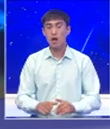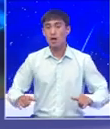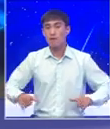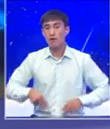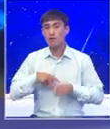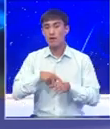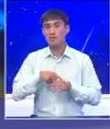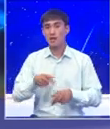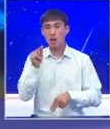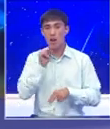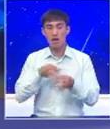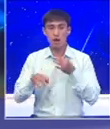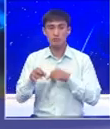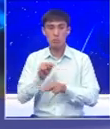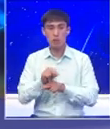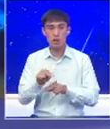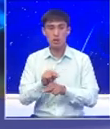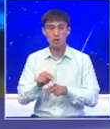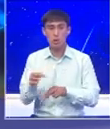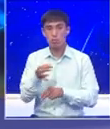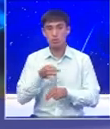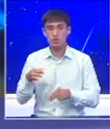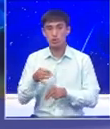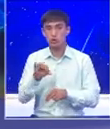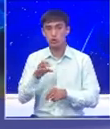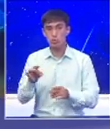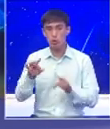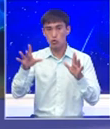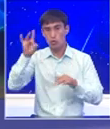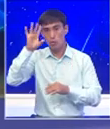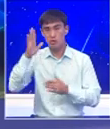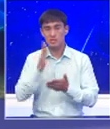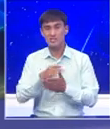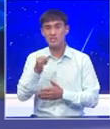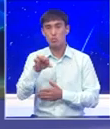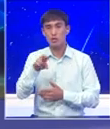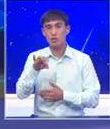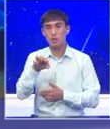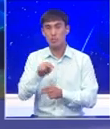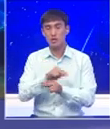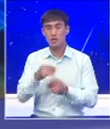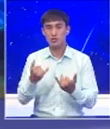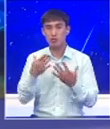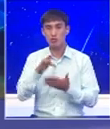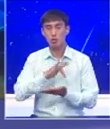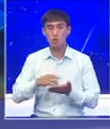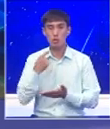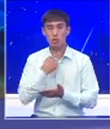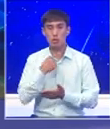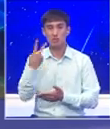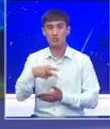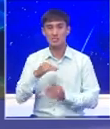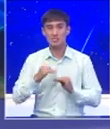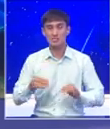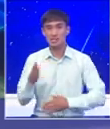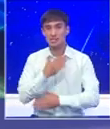Верховая езда, лекарства от болезней. В области ЖТСУ все большую популярность набирает иппотерапия. На сегодня в городе Талдыкурган около 20